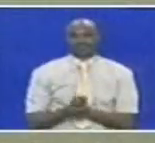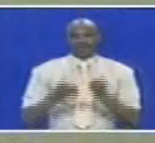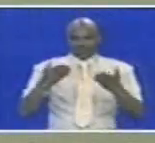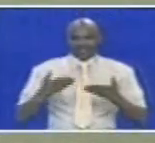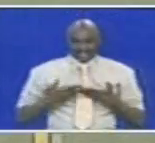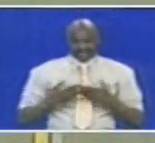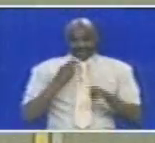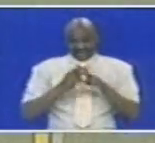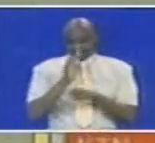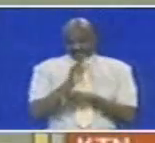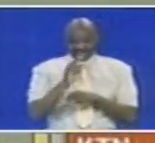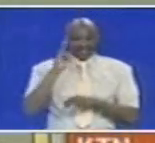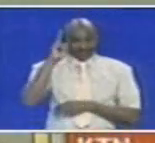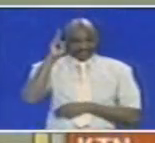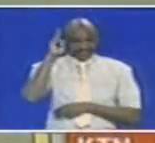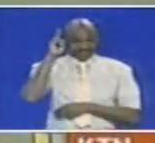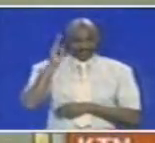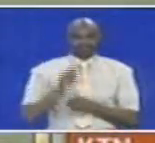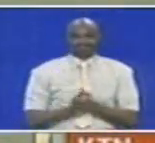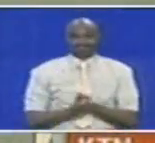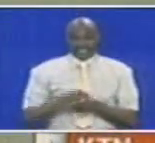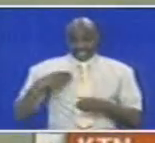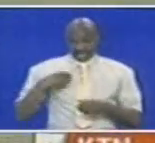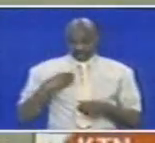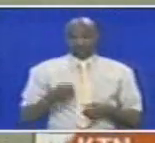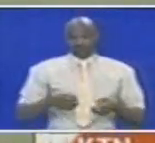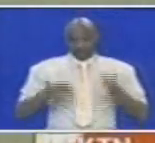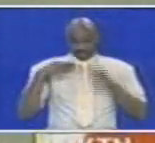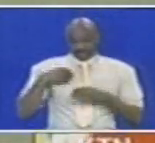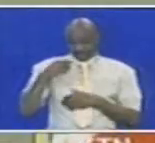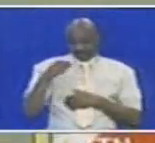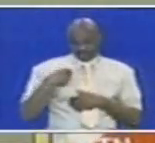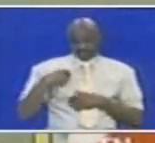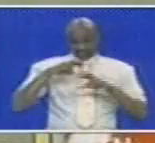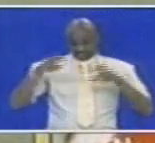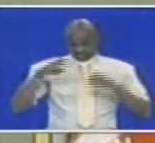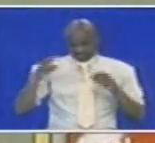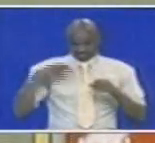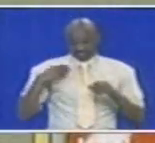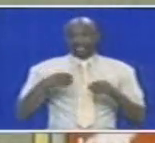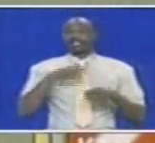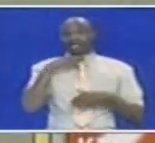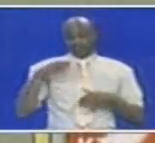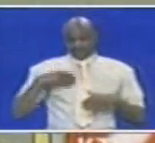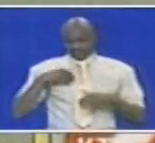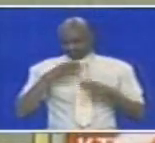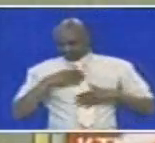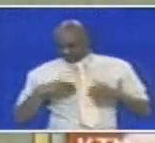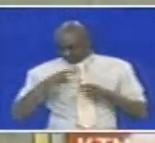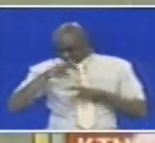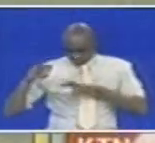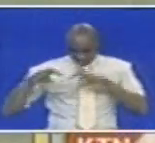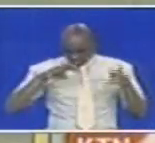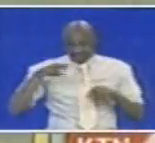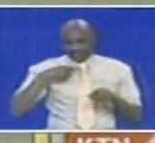Karibu, jina langu ni Mashirima Kapombe. Afisa mkuu wa serikali wa kuchunguza maiti Daktari Johansen Oduol